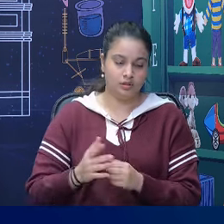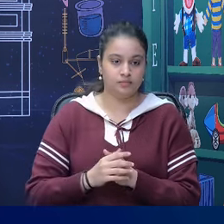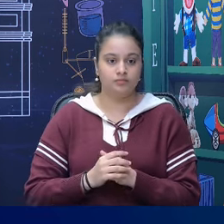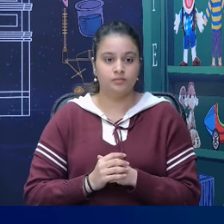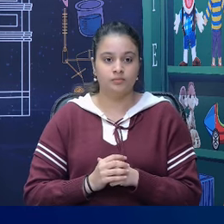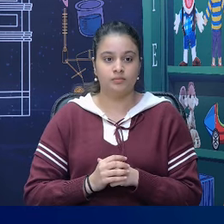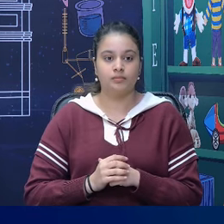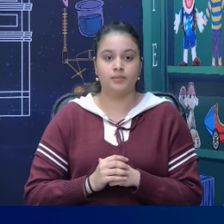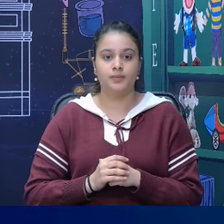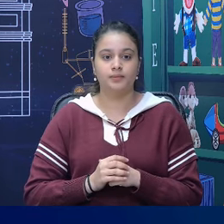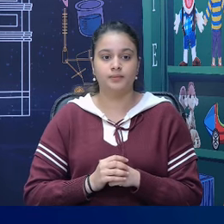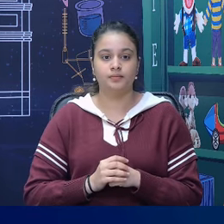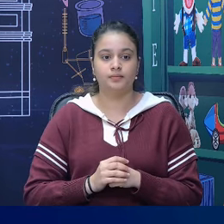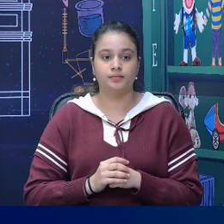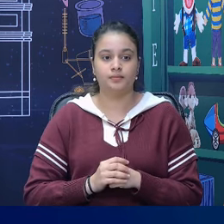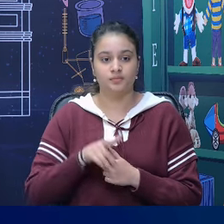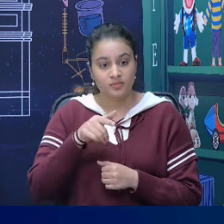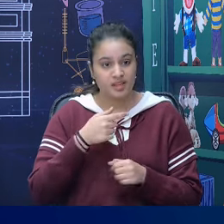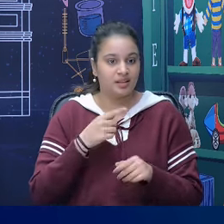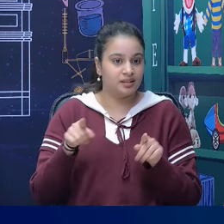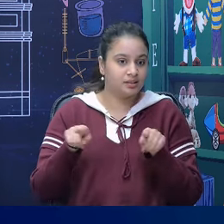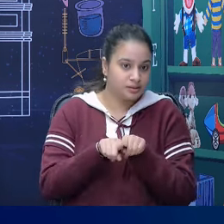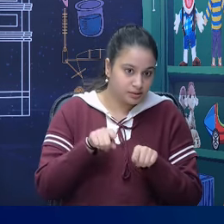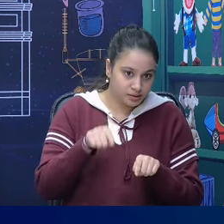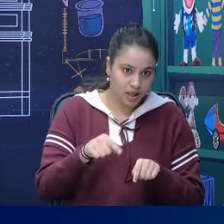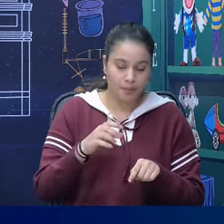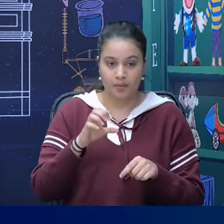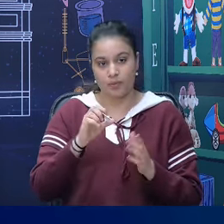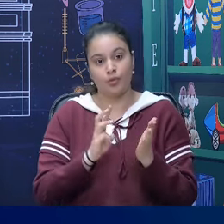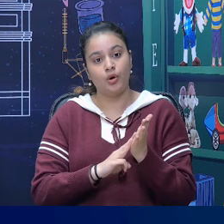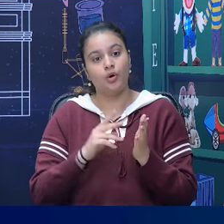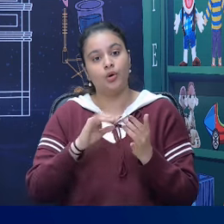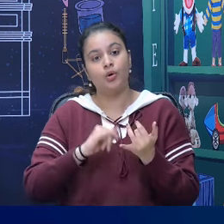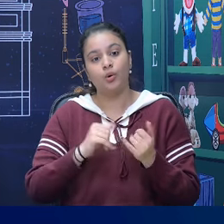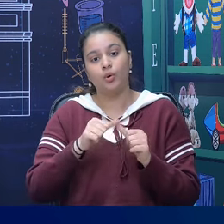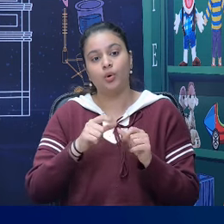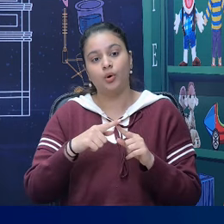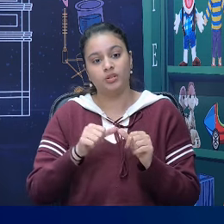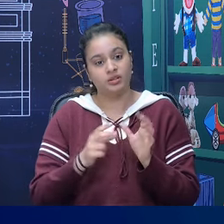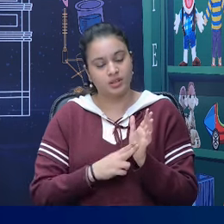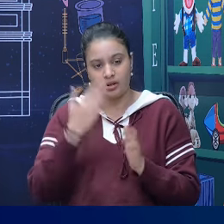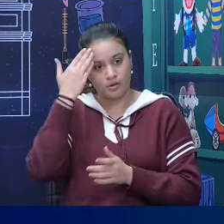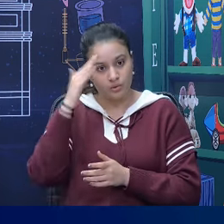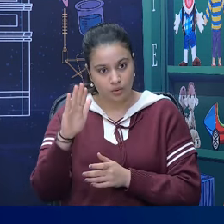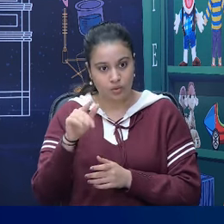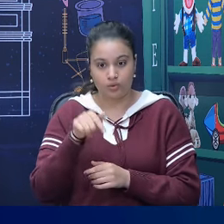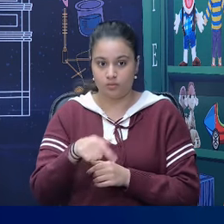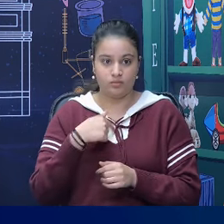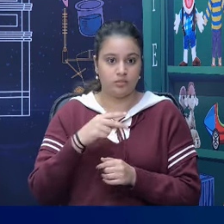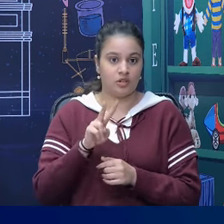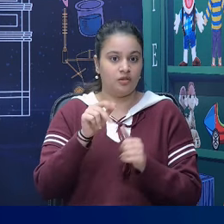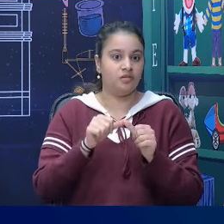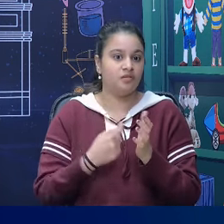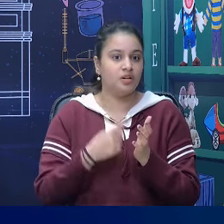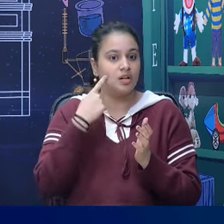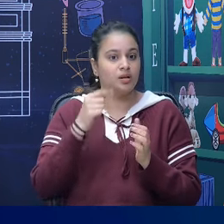उनको दिए तो इस तरीके से हम जब हमें कांस्टेंट नहीं पता तो हम ए बी स की बात करते हैं बिलकुल और जब हम हमारे वेरिएबल नहीं पता तो हम